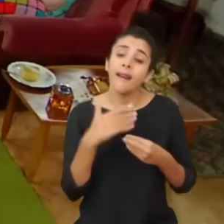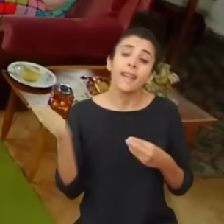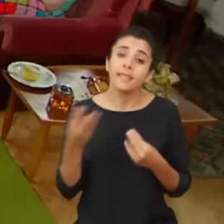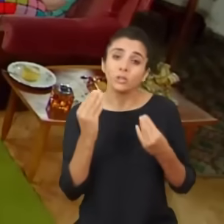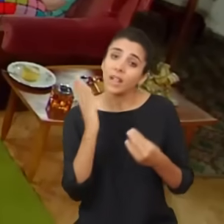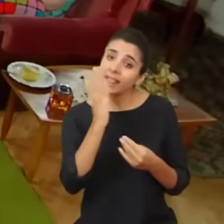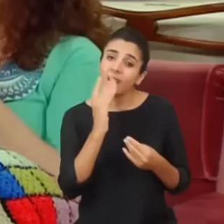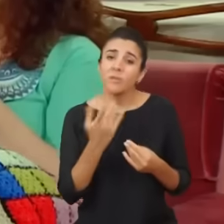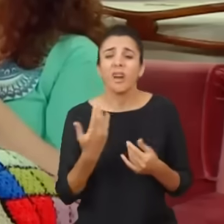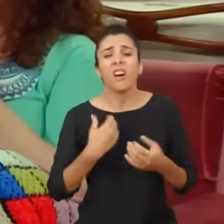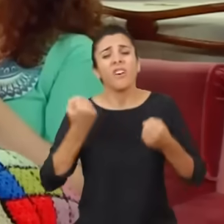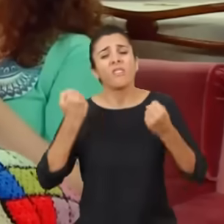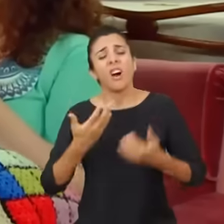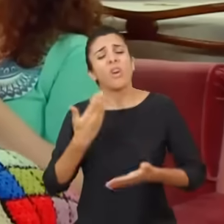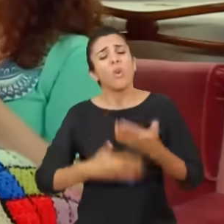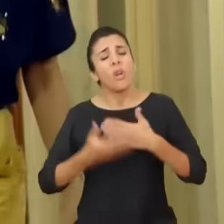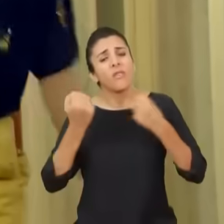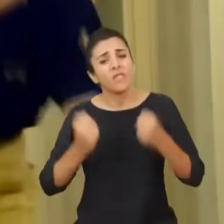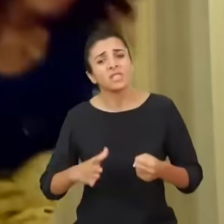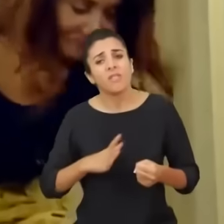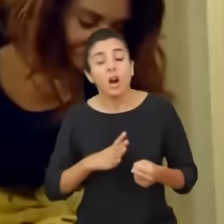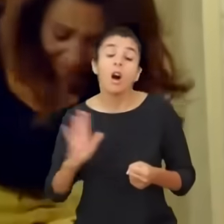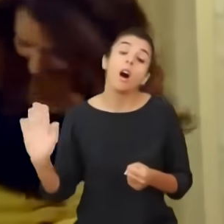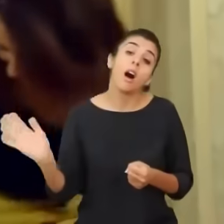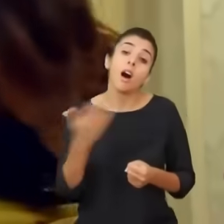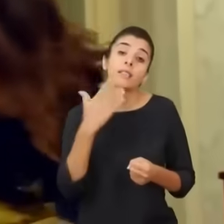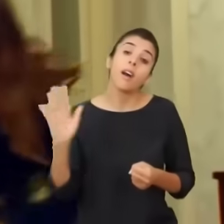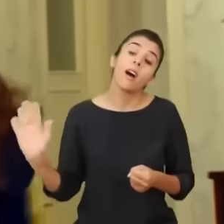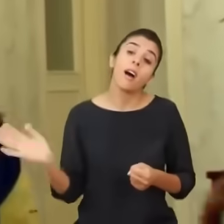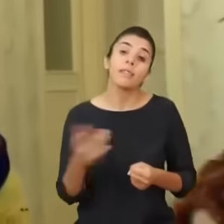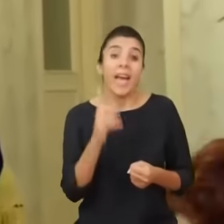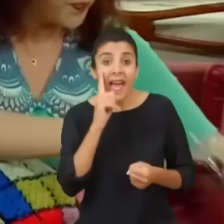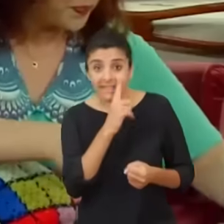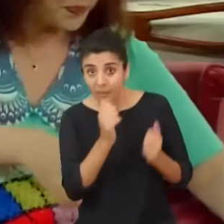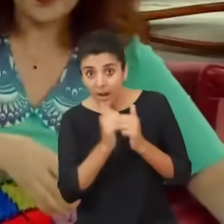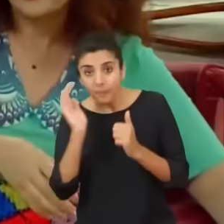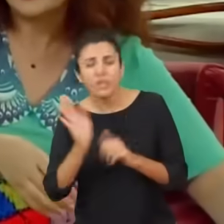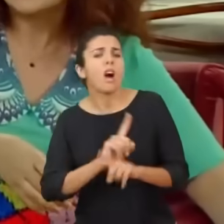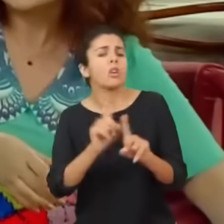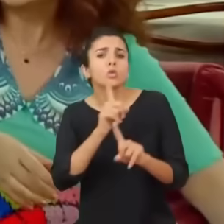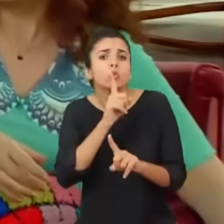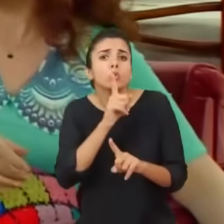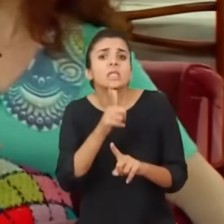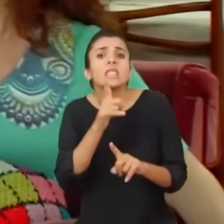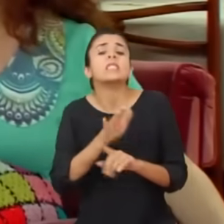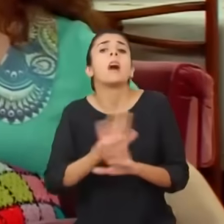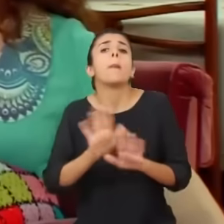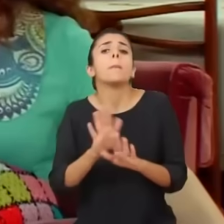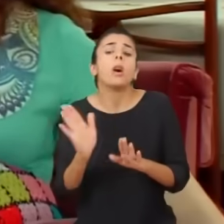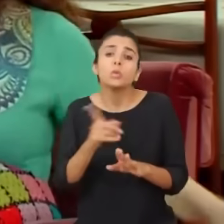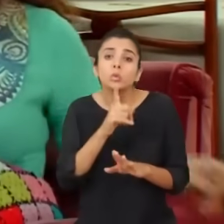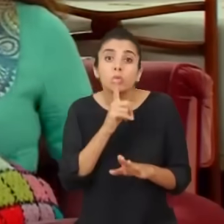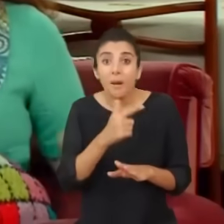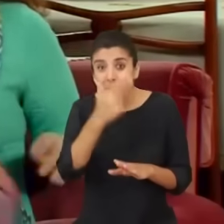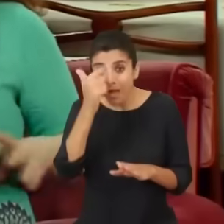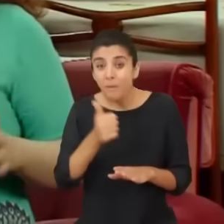Bir ağırlık mağırlık çıktı şimdi. Ne Karagöz, ne Hacivat ya. Hadi gel, hadi. Ya eniştem de gelsin. Gel sen ya. Babam uyanır, kimseyi görmezse